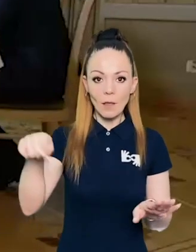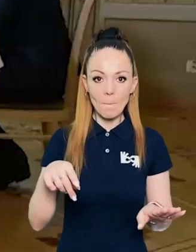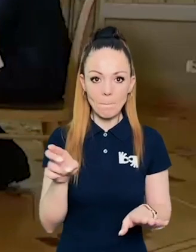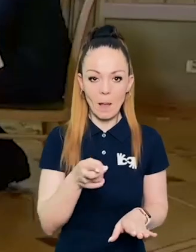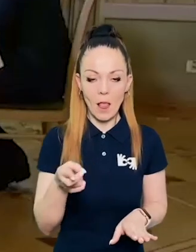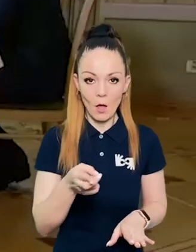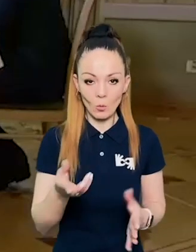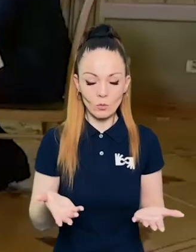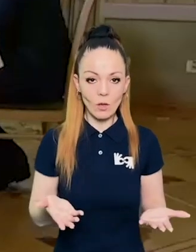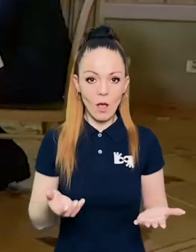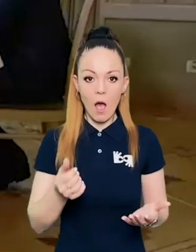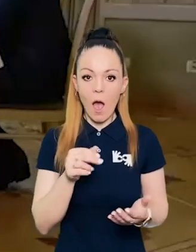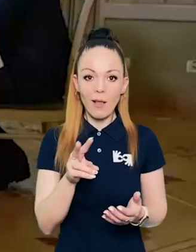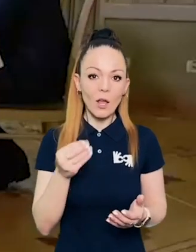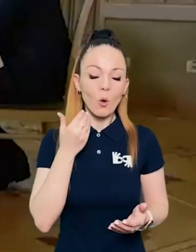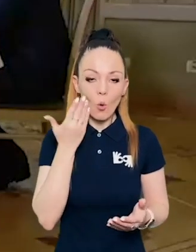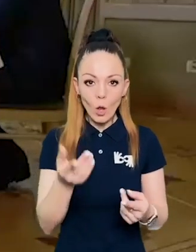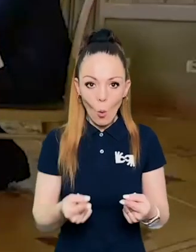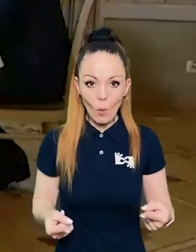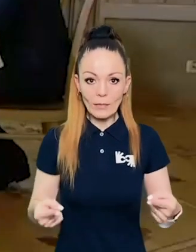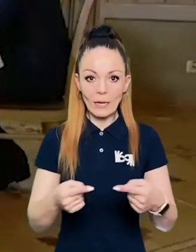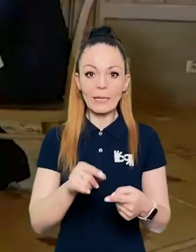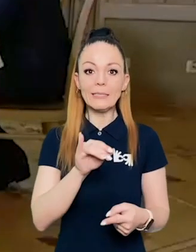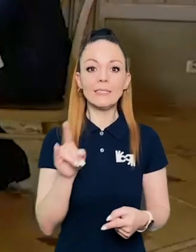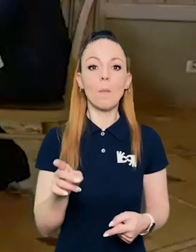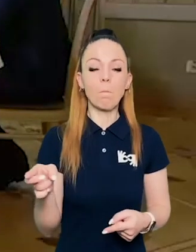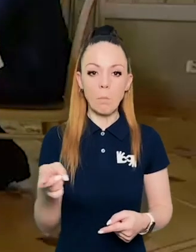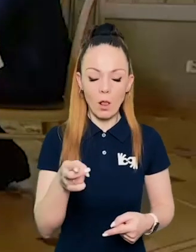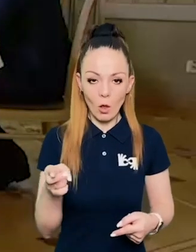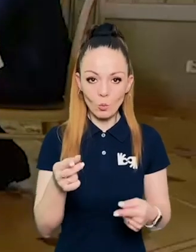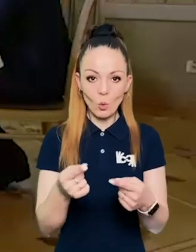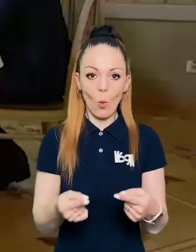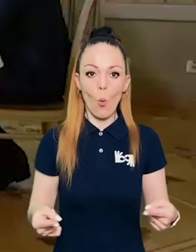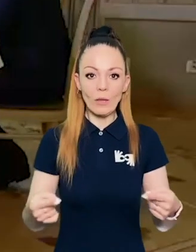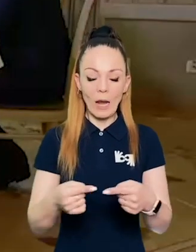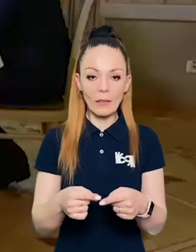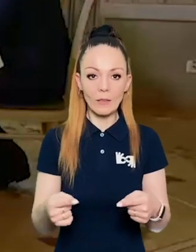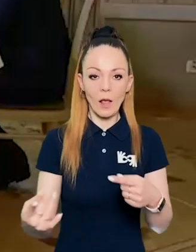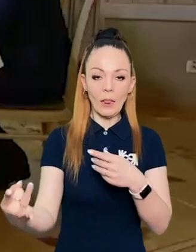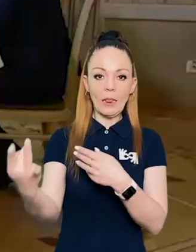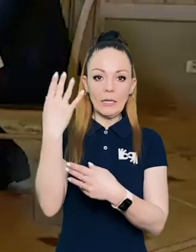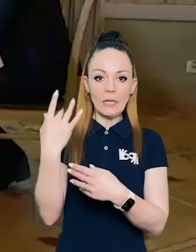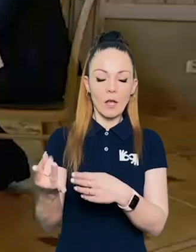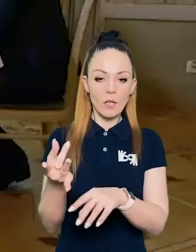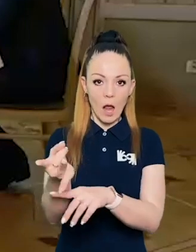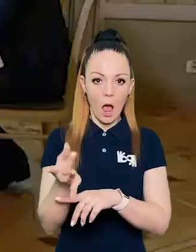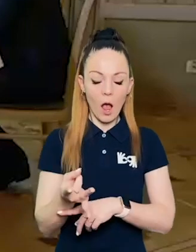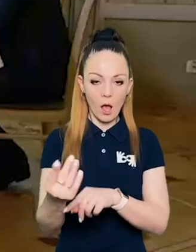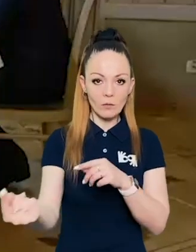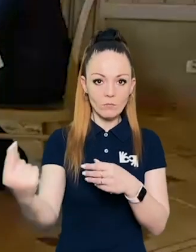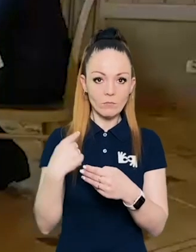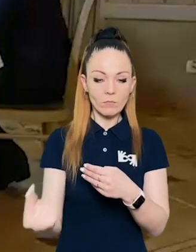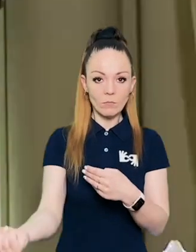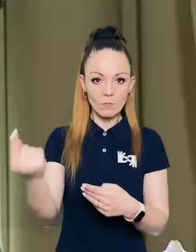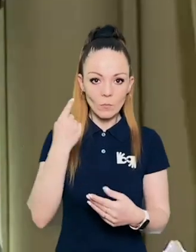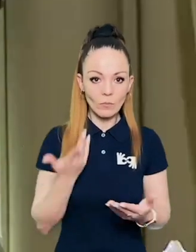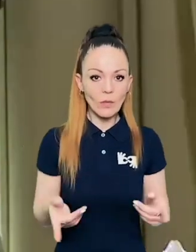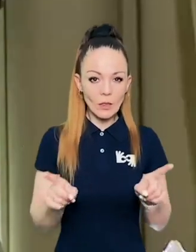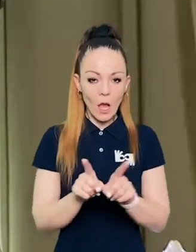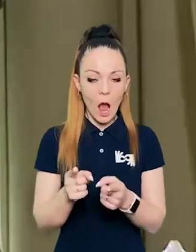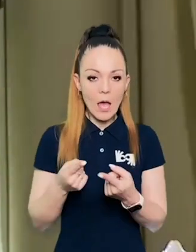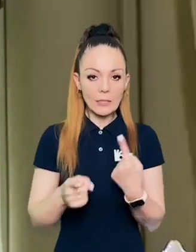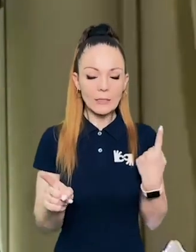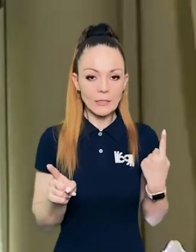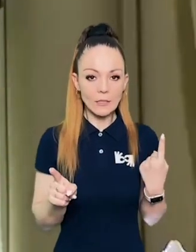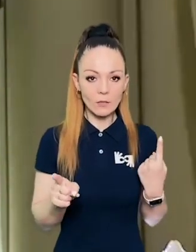скрізь Білорусь на тебе. Да? А інша справа, коли конкретно з Білорусі конкретно летять ракети. Да?